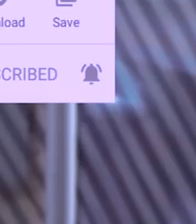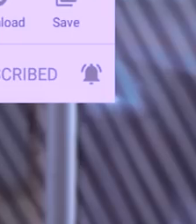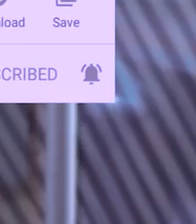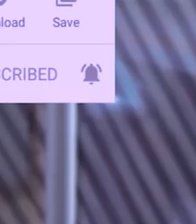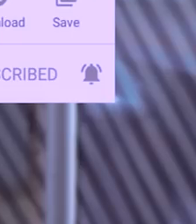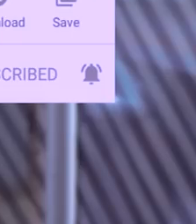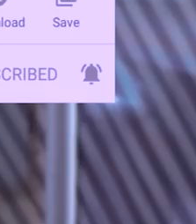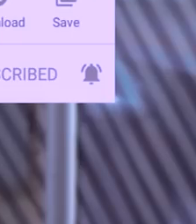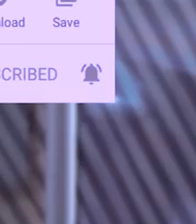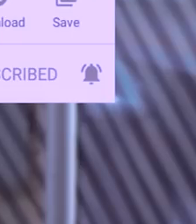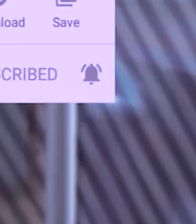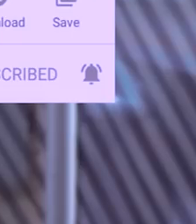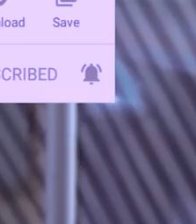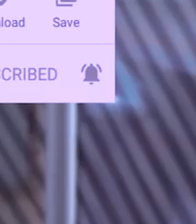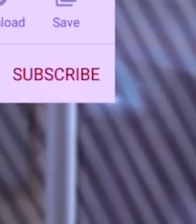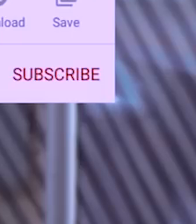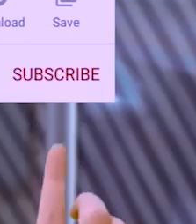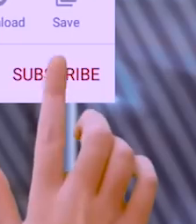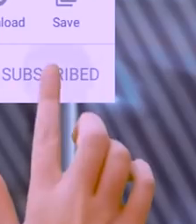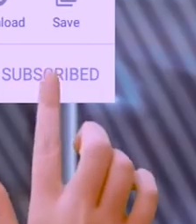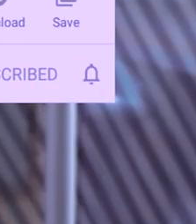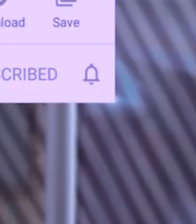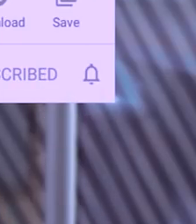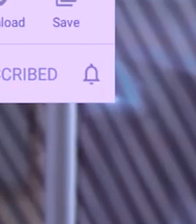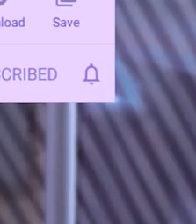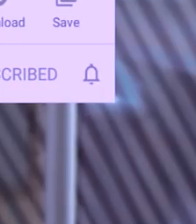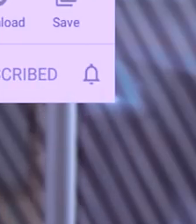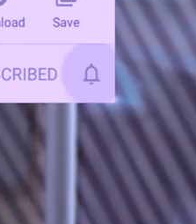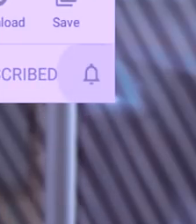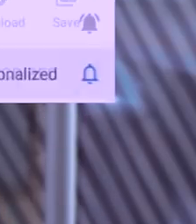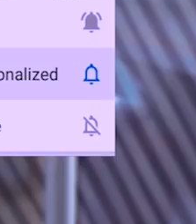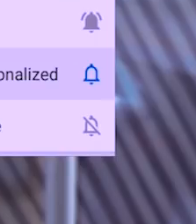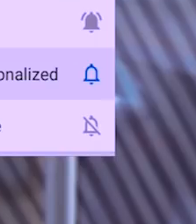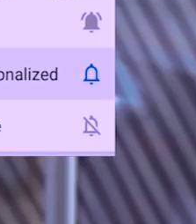like? Carik te botsira gosta video idane. Subscribe